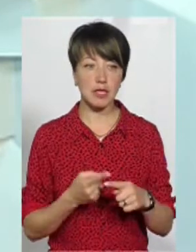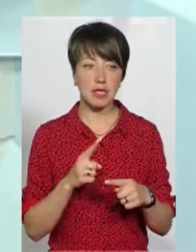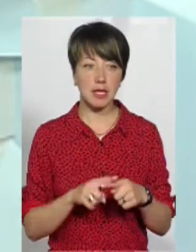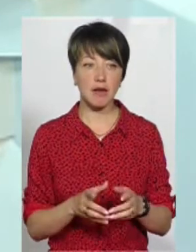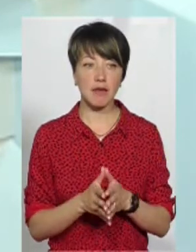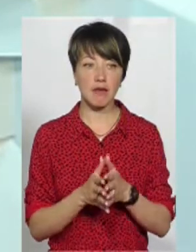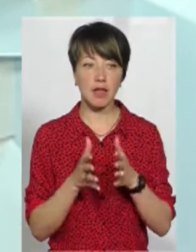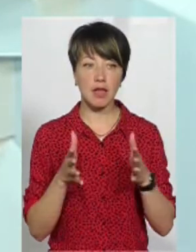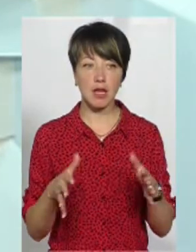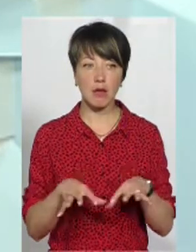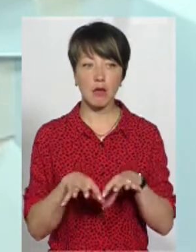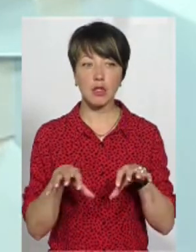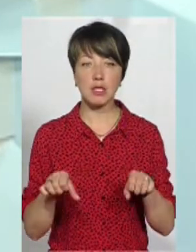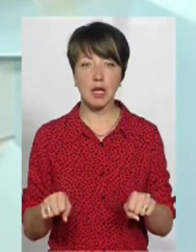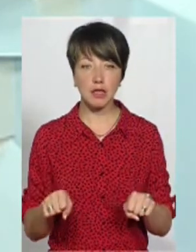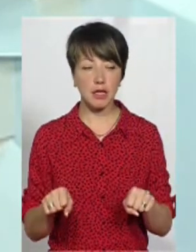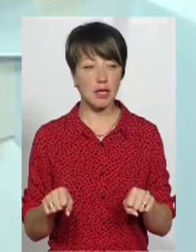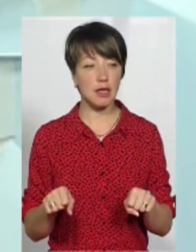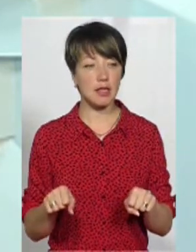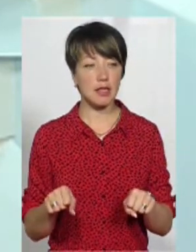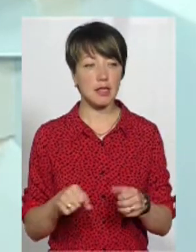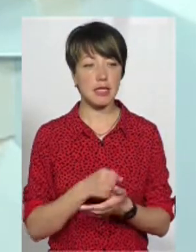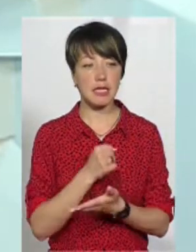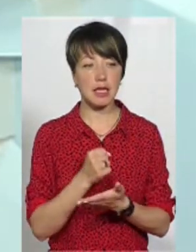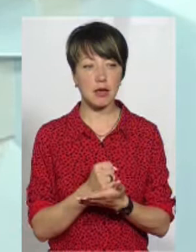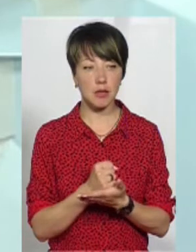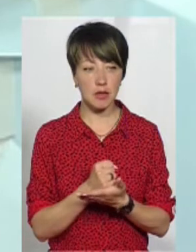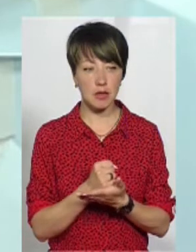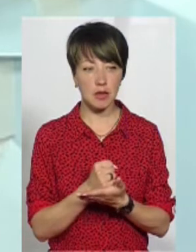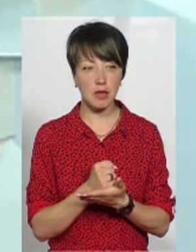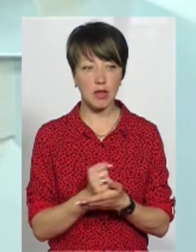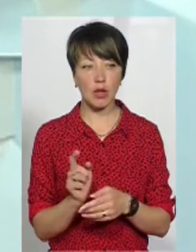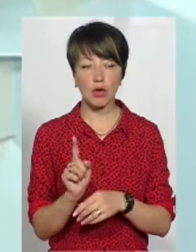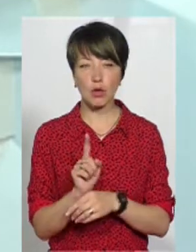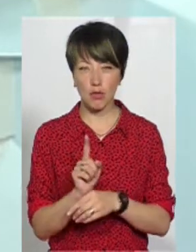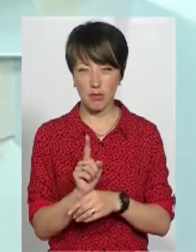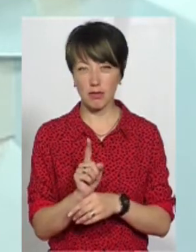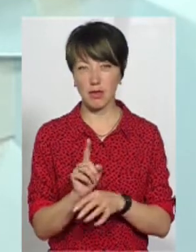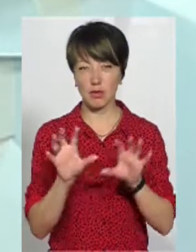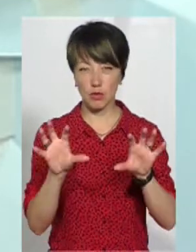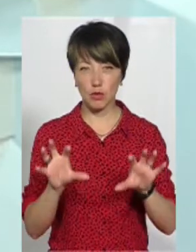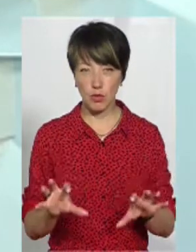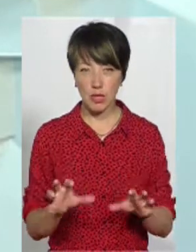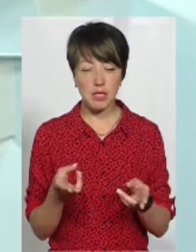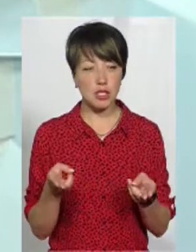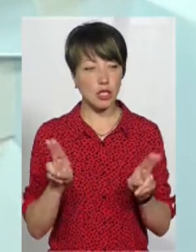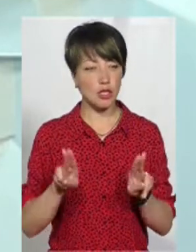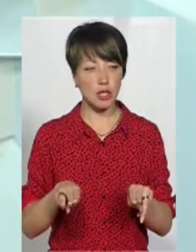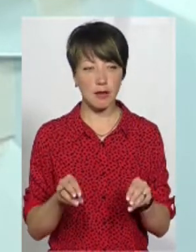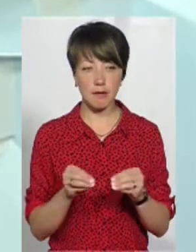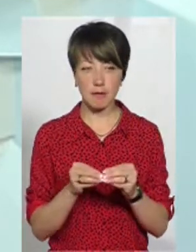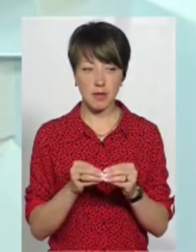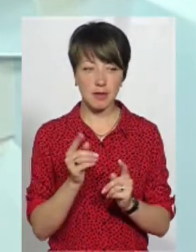такі великі посади, високі посади, які закріплені в великій кількості нормативно-правової бази, деколи залишаються